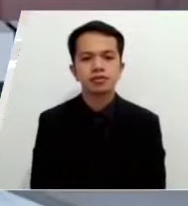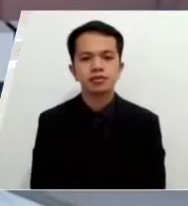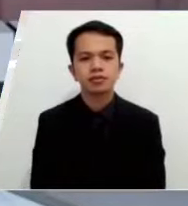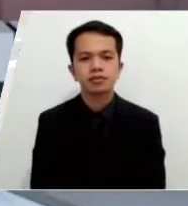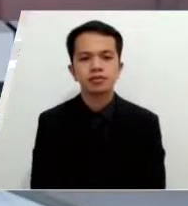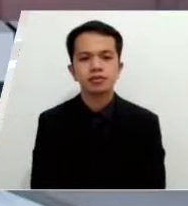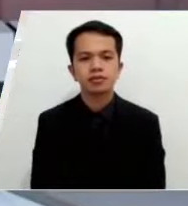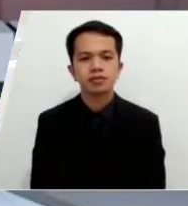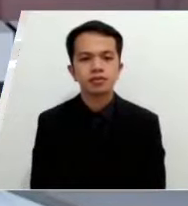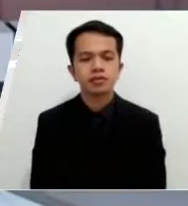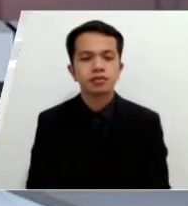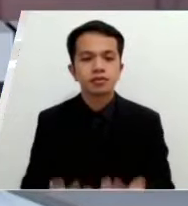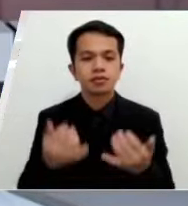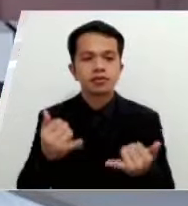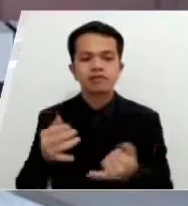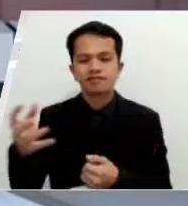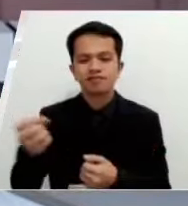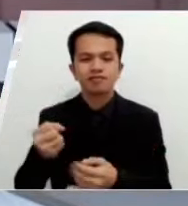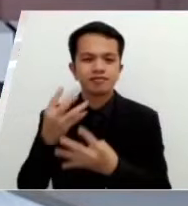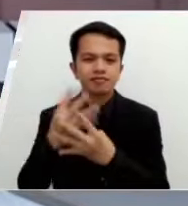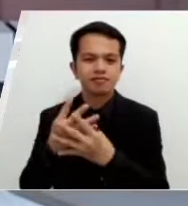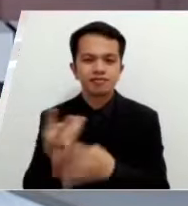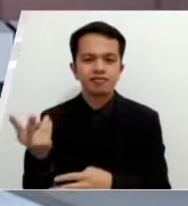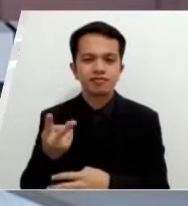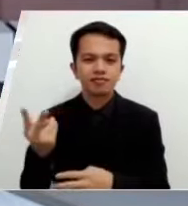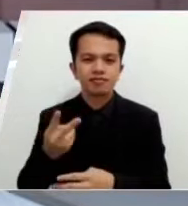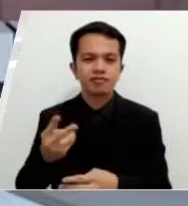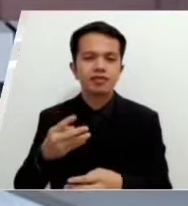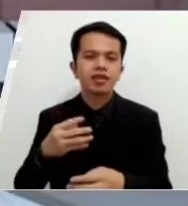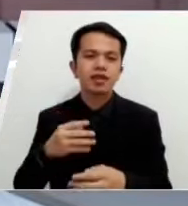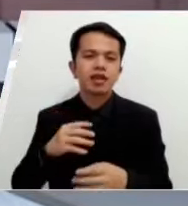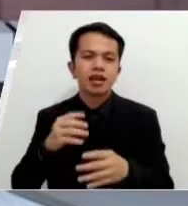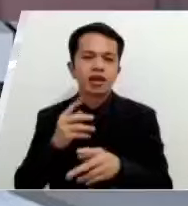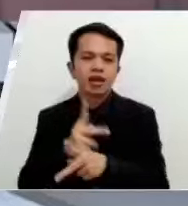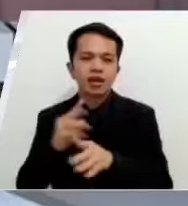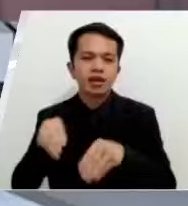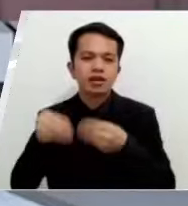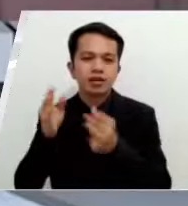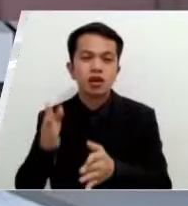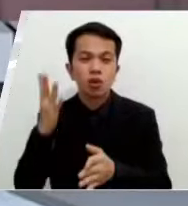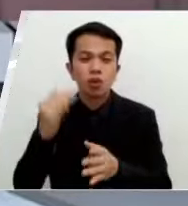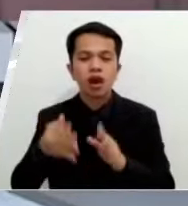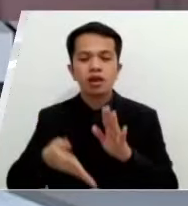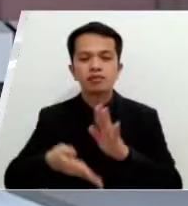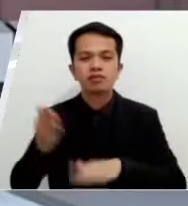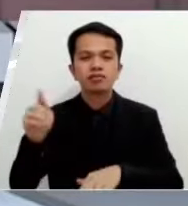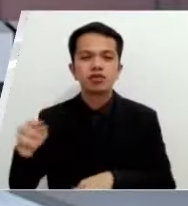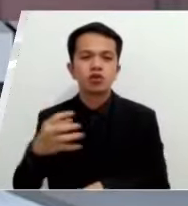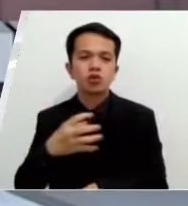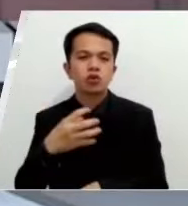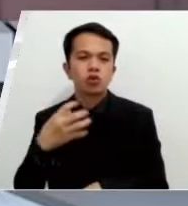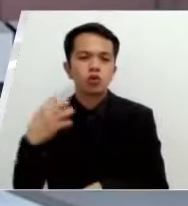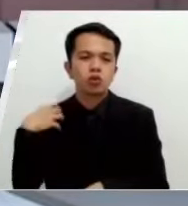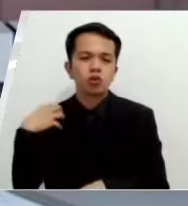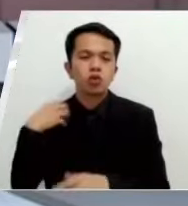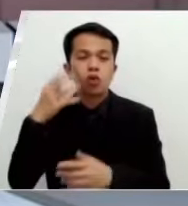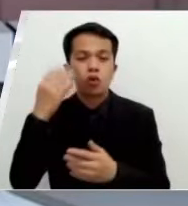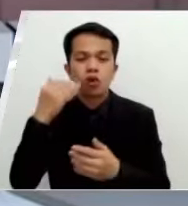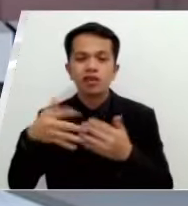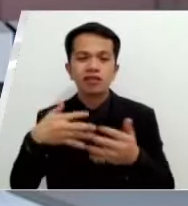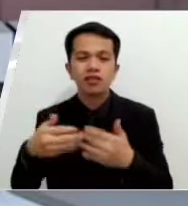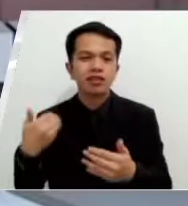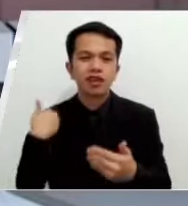Kulong ang dalawang Pinay caregiver matapos umunong layasan ang kanilang employer kahit hindi pa tapos ang kanilang kontrata sa South Korea.